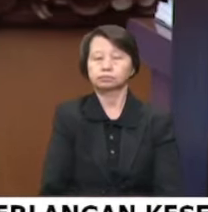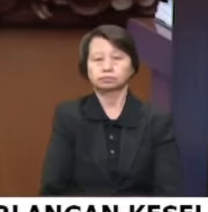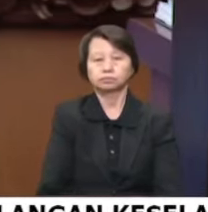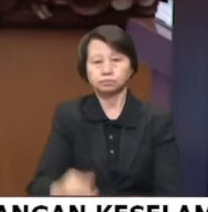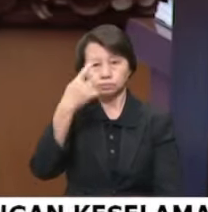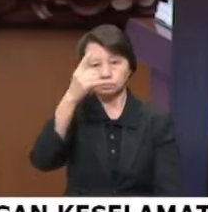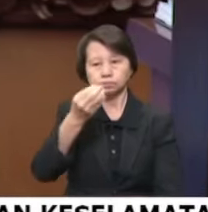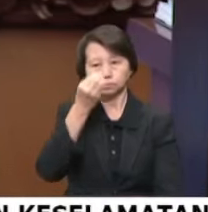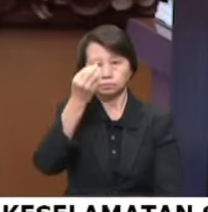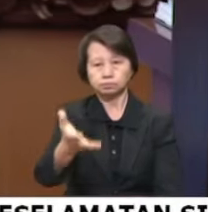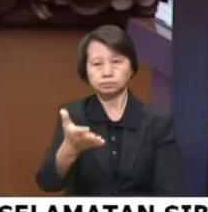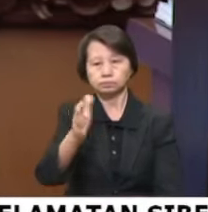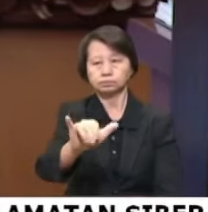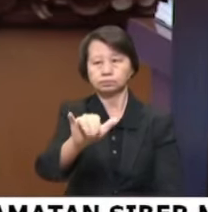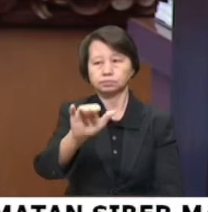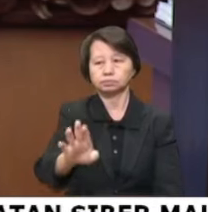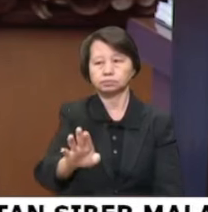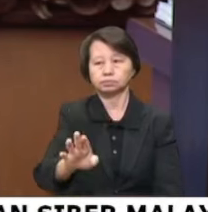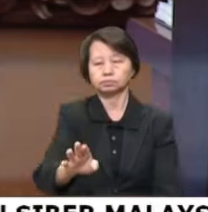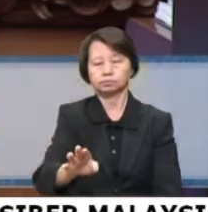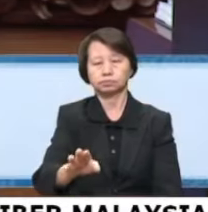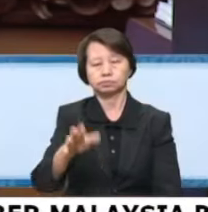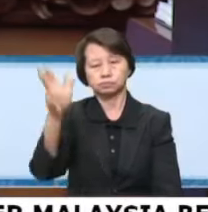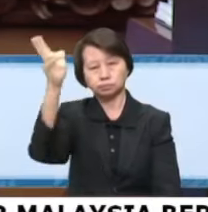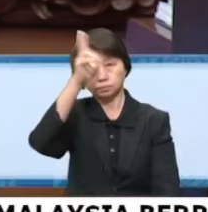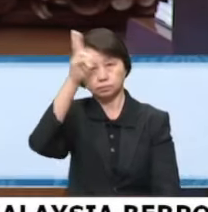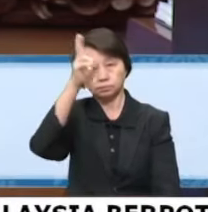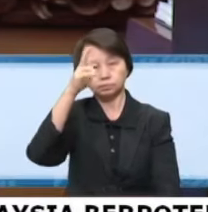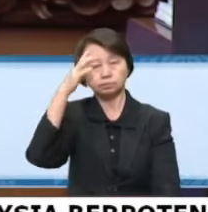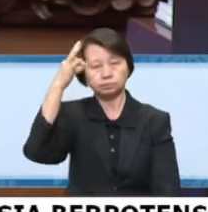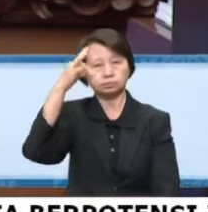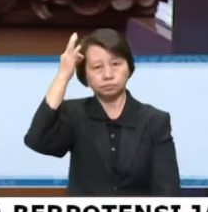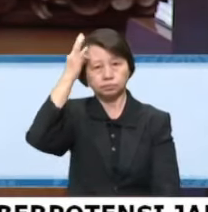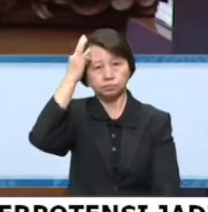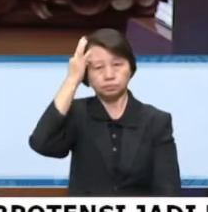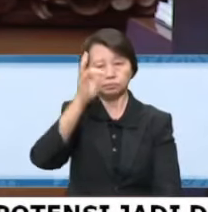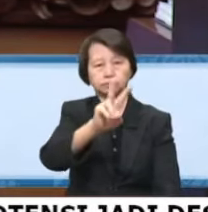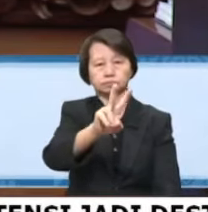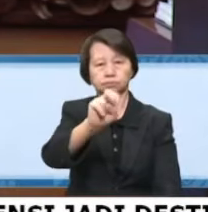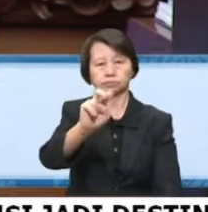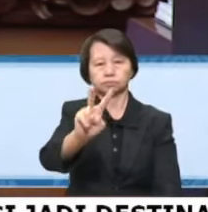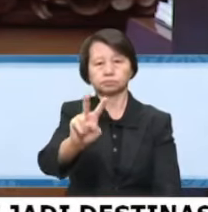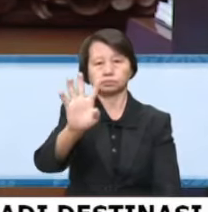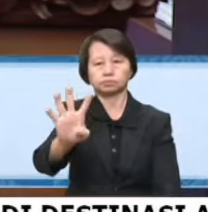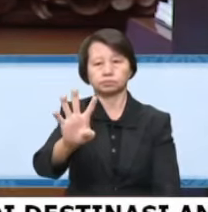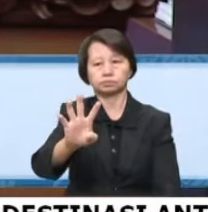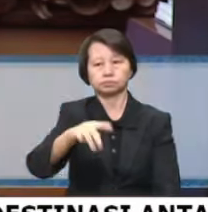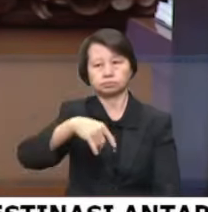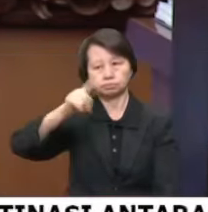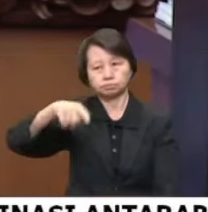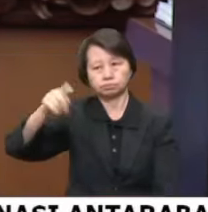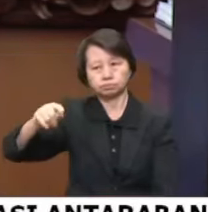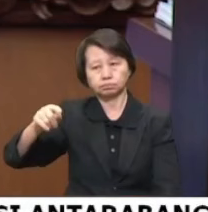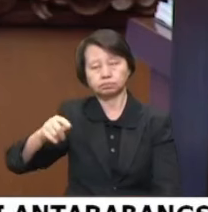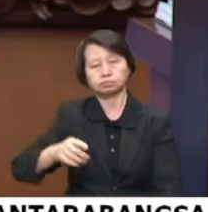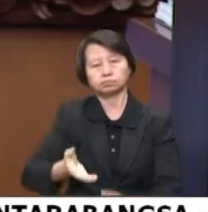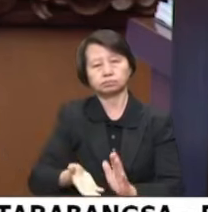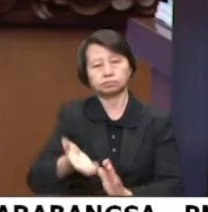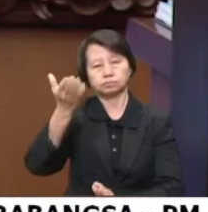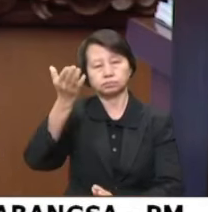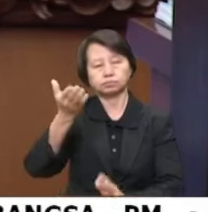Untuk maklumat ahli yang berhormat, hasil kerajaan persekutuan pada 2024 diunjur meningkat kepada